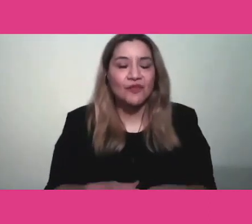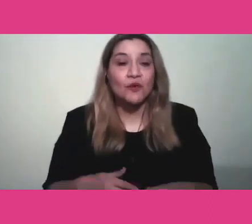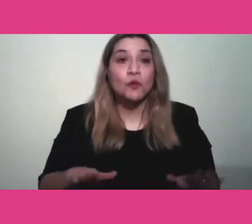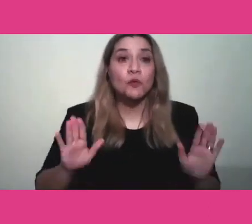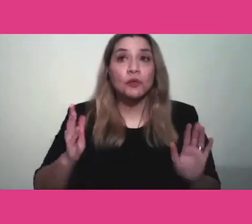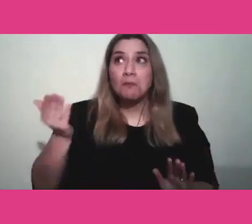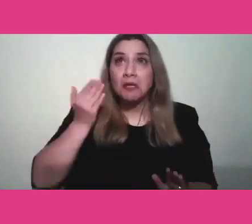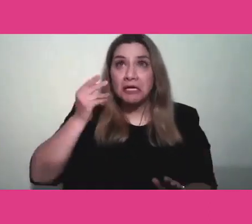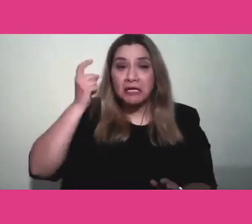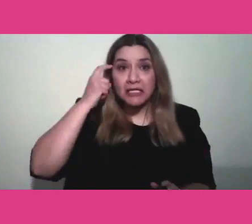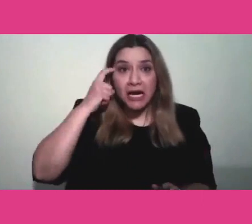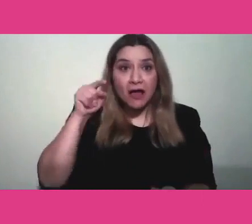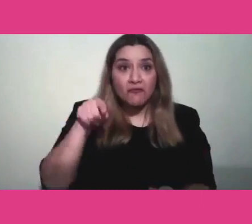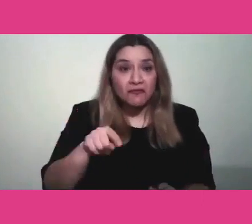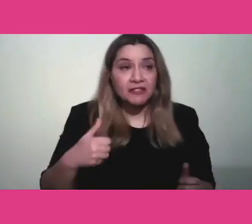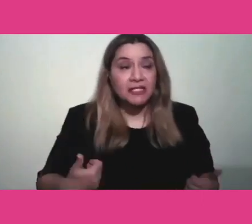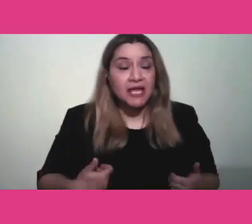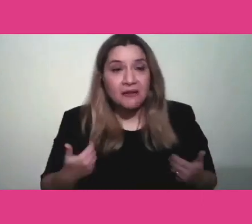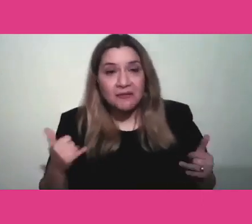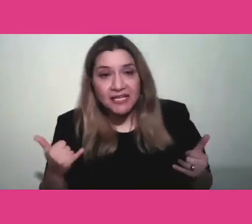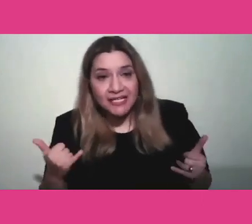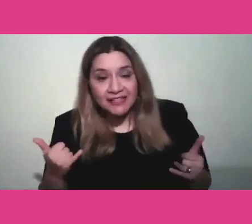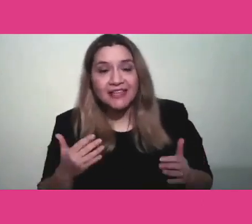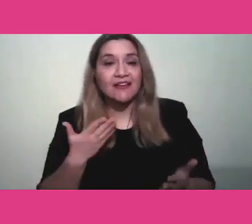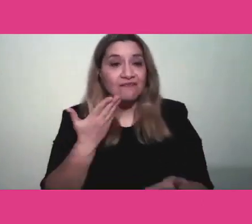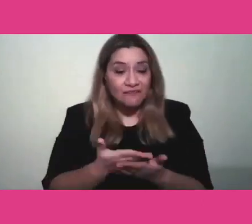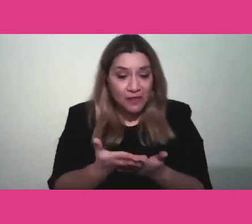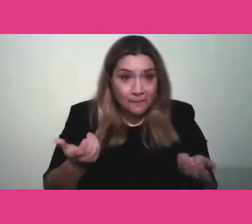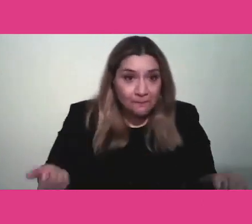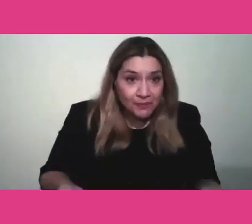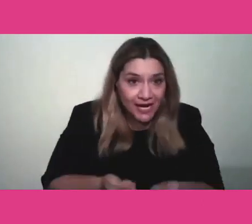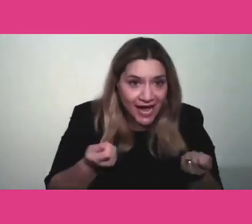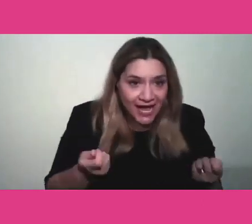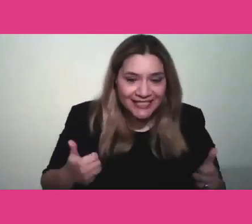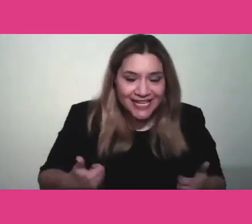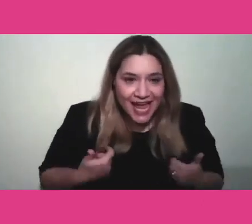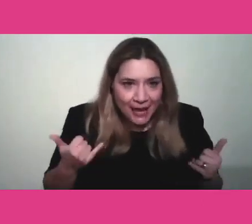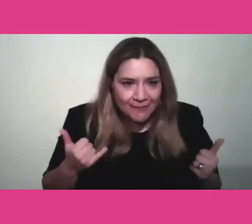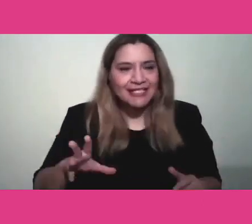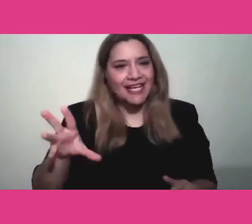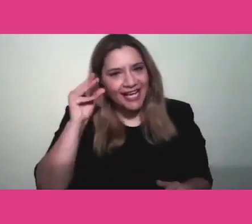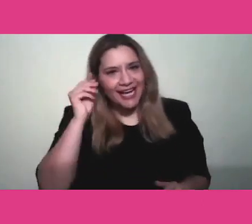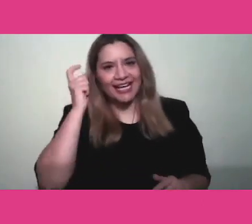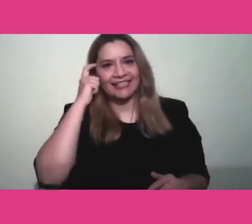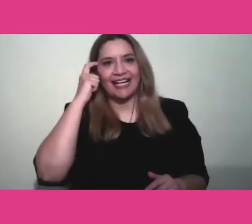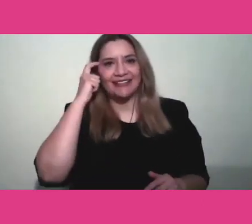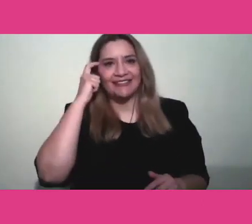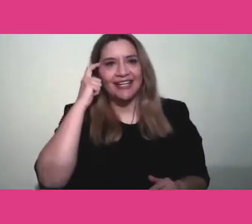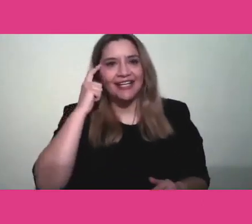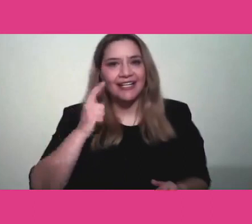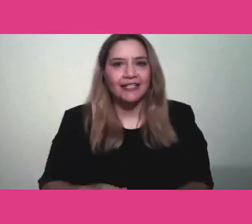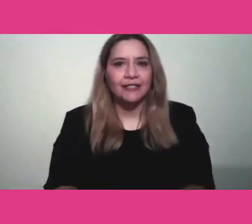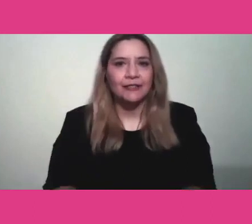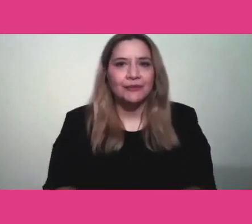καταλάβω αν δεν τα έπαιζα. Και